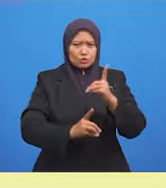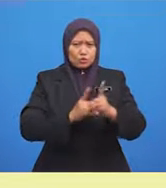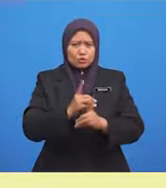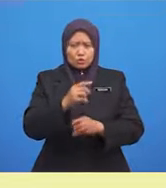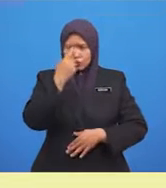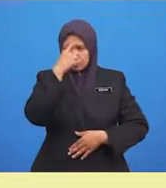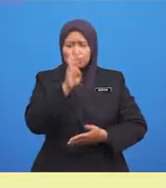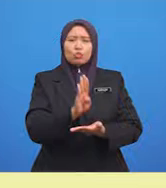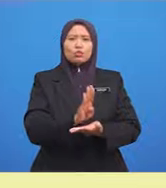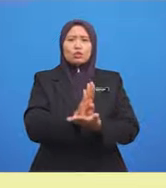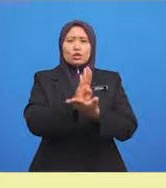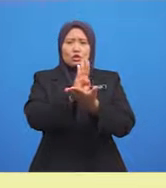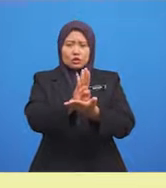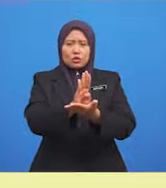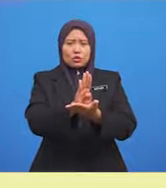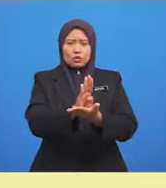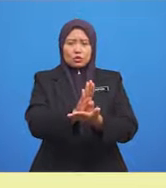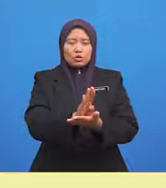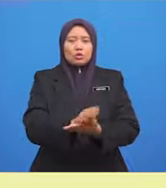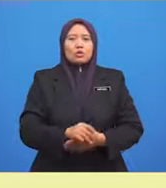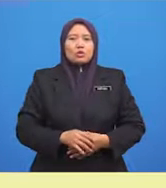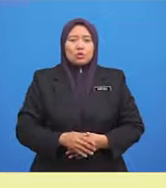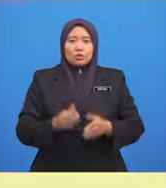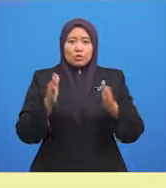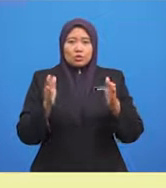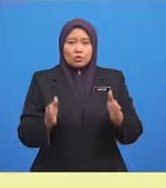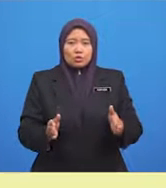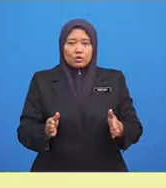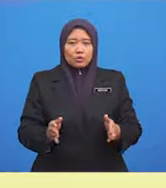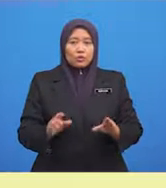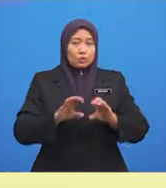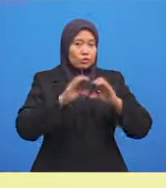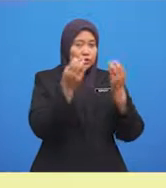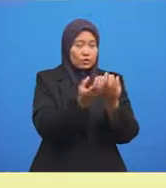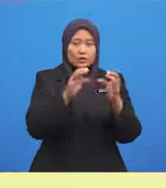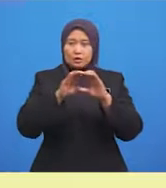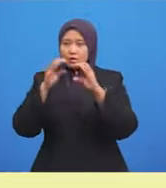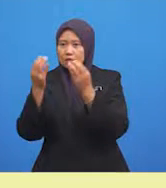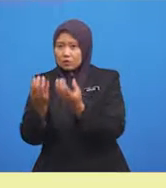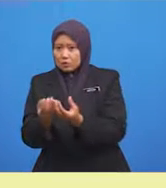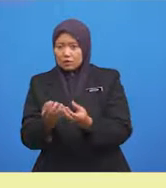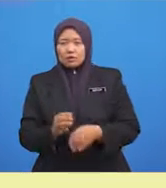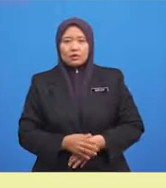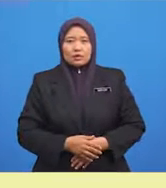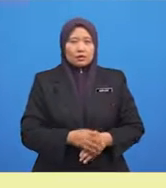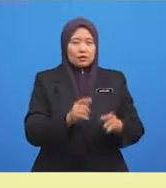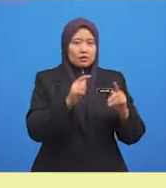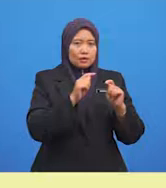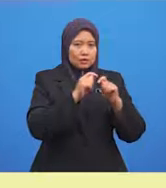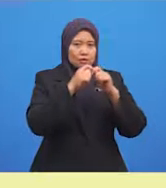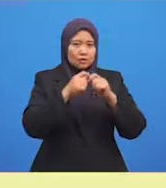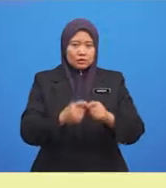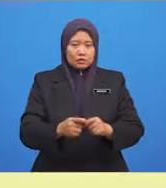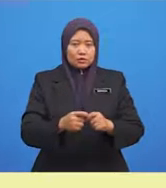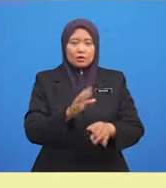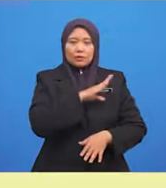berkenaan dalam mengkelaskan kumpulan tertentu dalam kumpulan yang sama. Ini yang